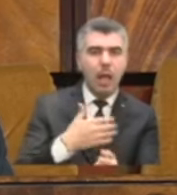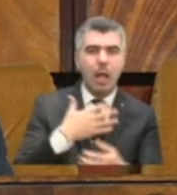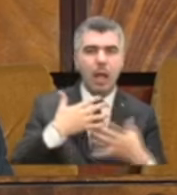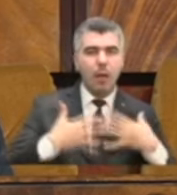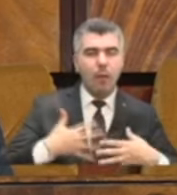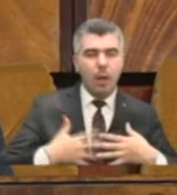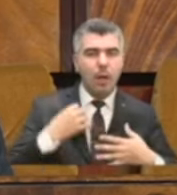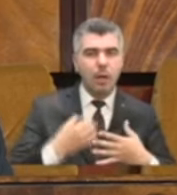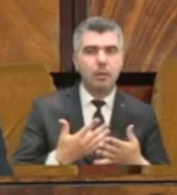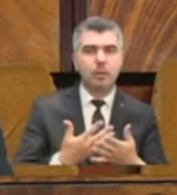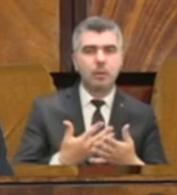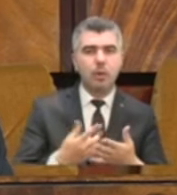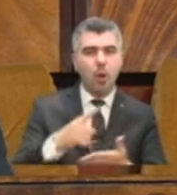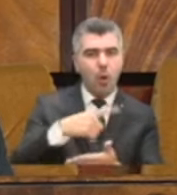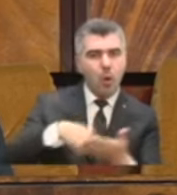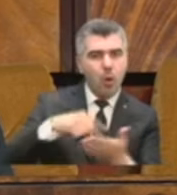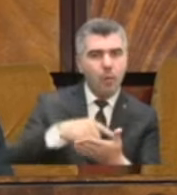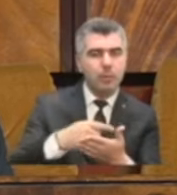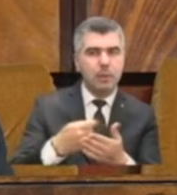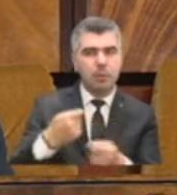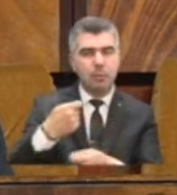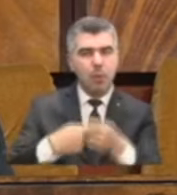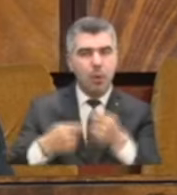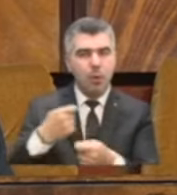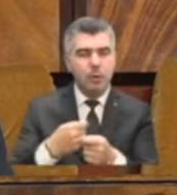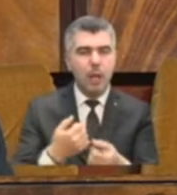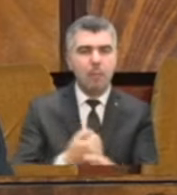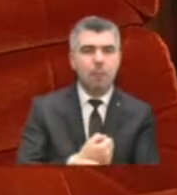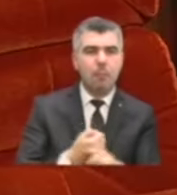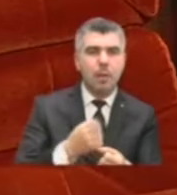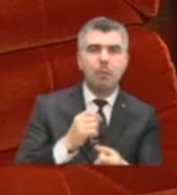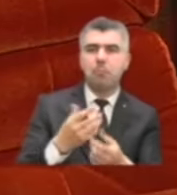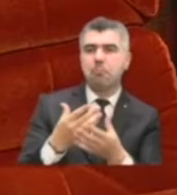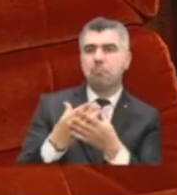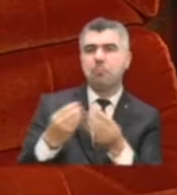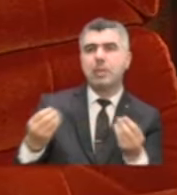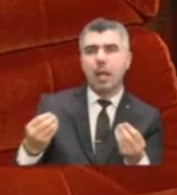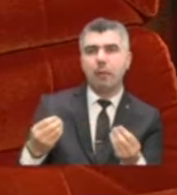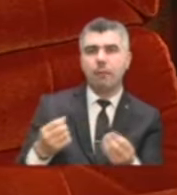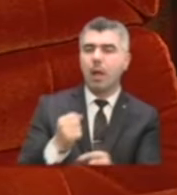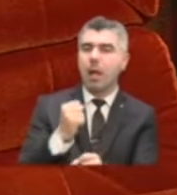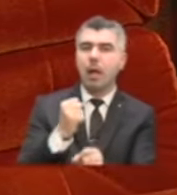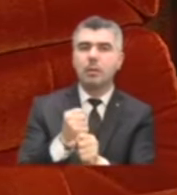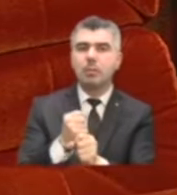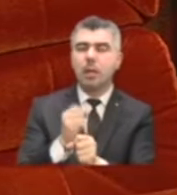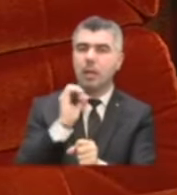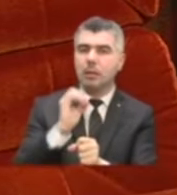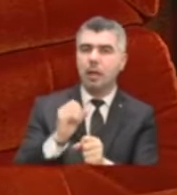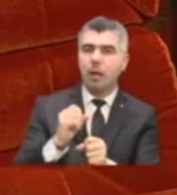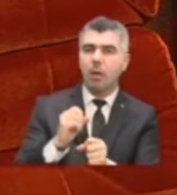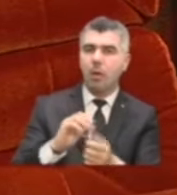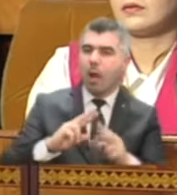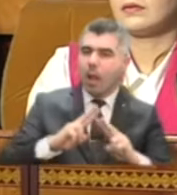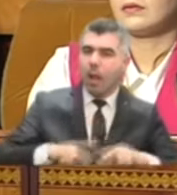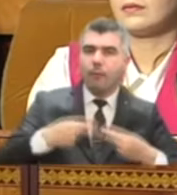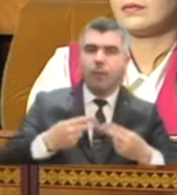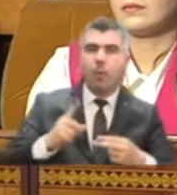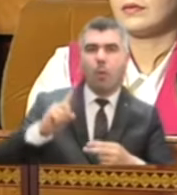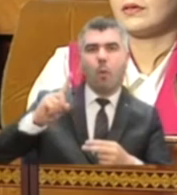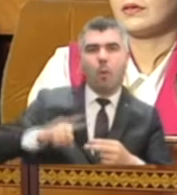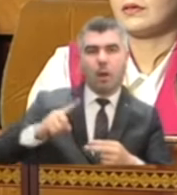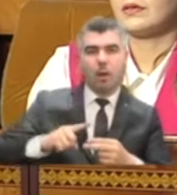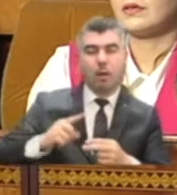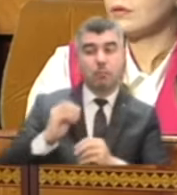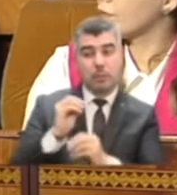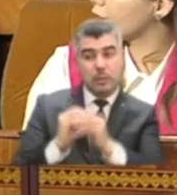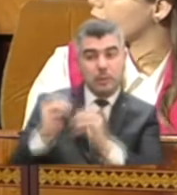المخابيز، هناك المقاهي، هناك المطالة، الحدادة، مجموعة من القطاعات اللي عندها علاقة بالحياة اليوم للمواطن، وبالتالي فالزيادة